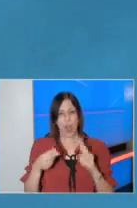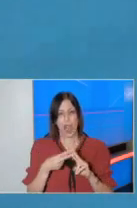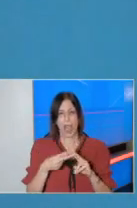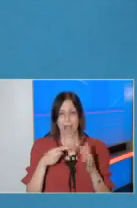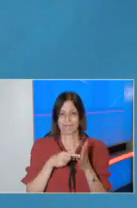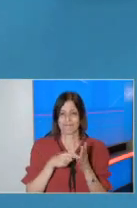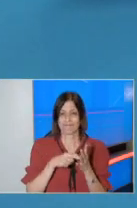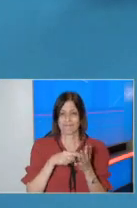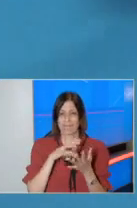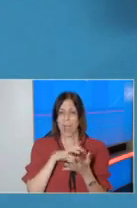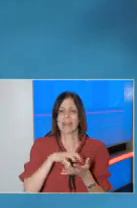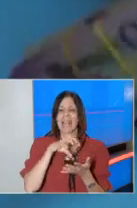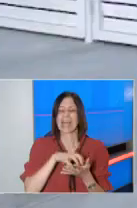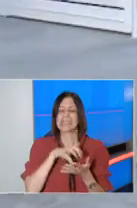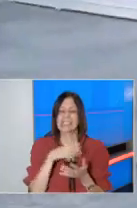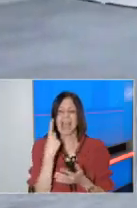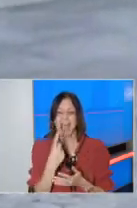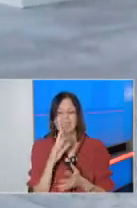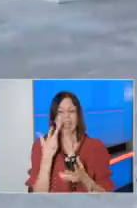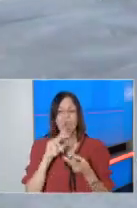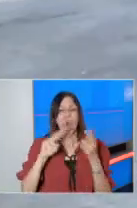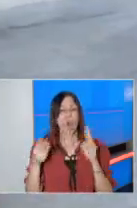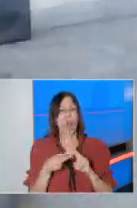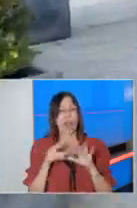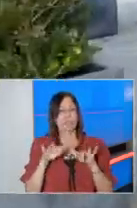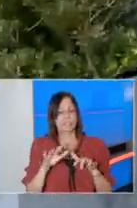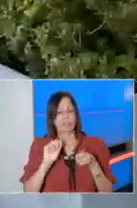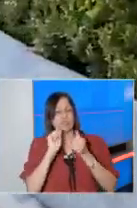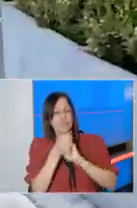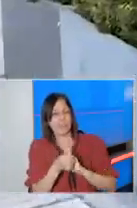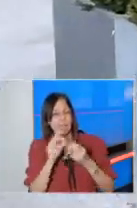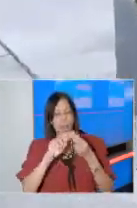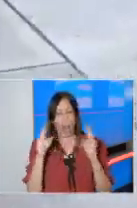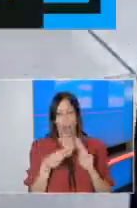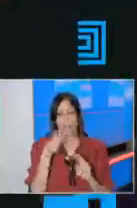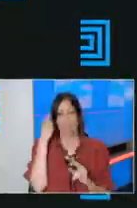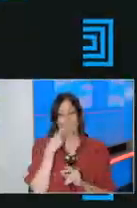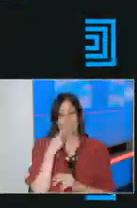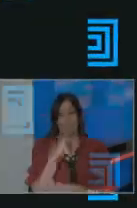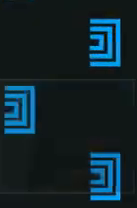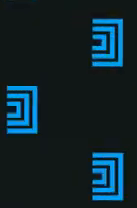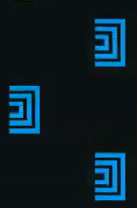אפליקציה אחת. איך עולם הסייבר משנה את עולם הפשע?